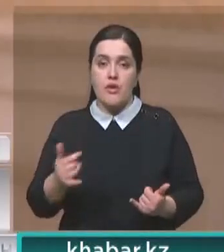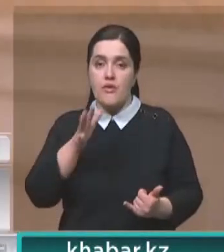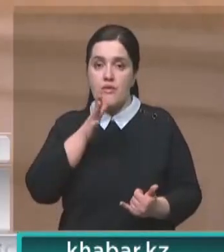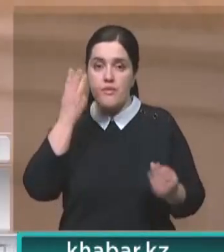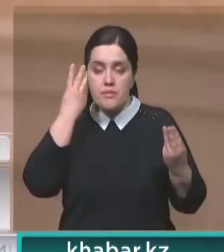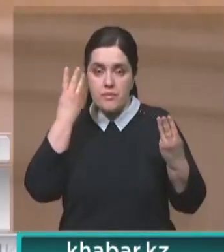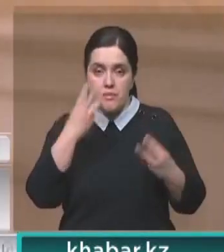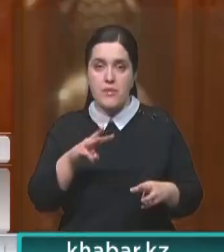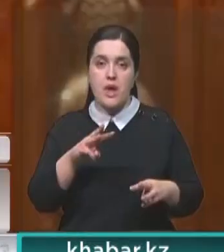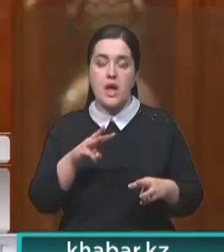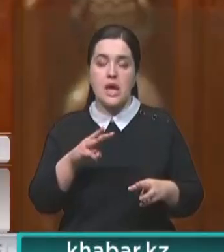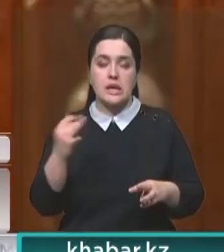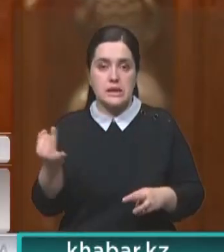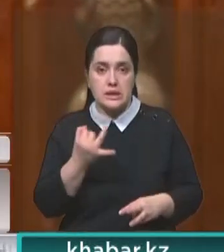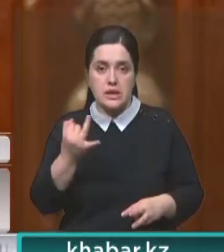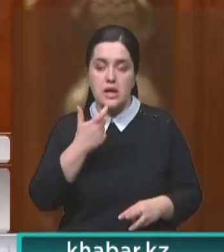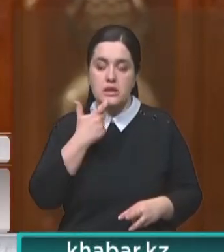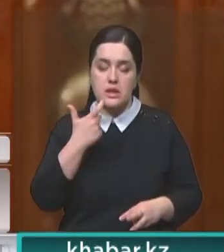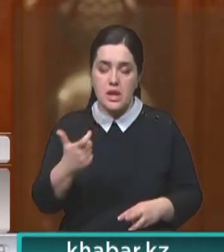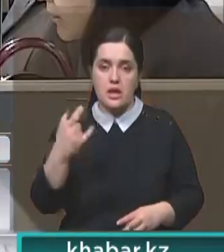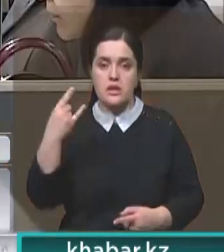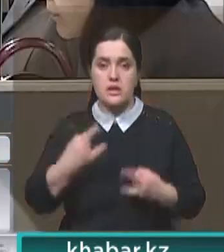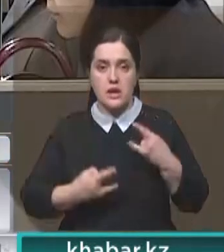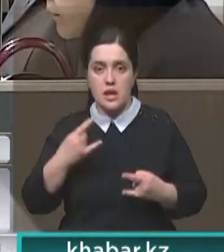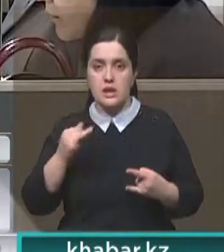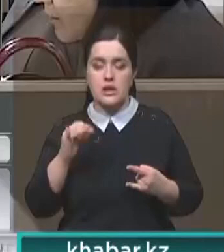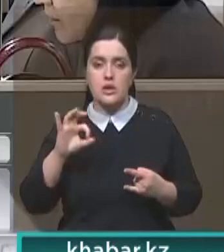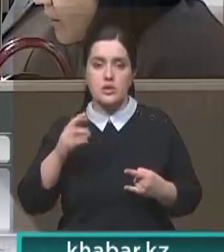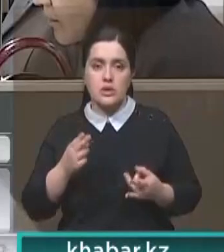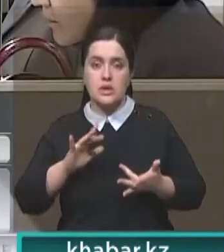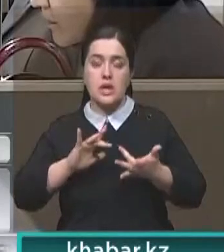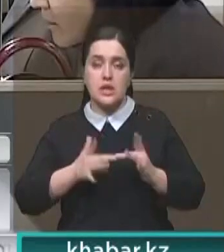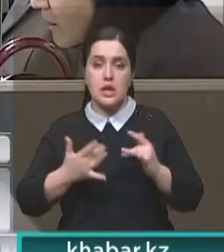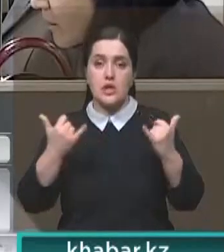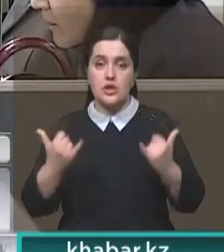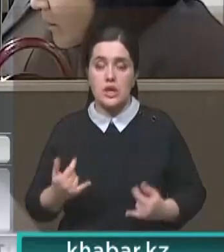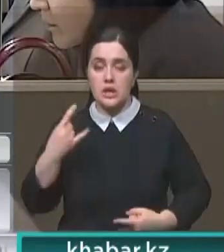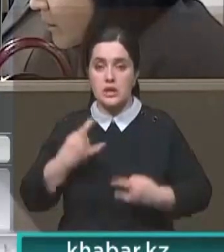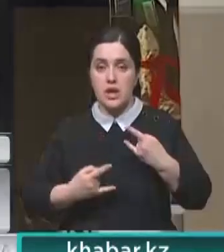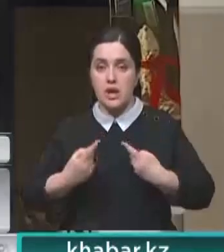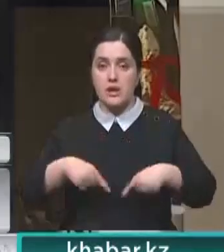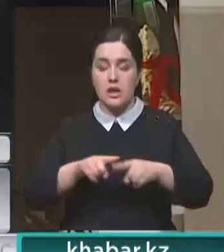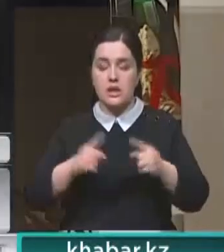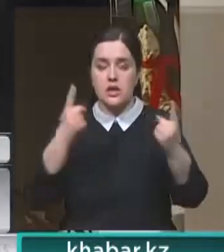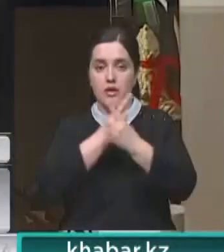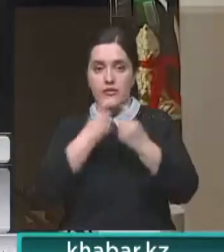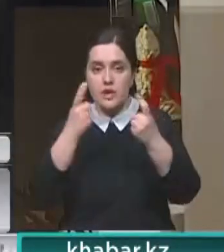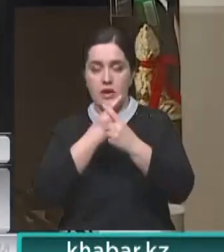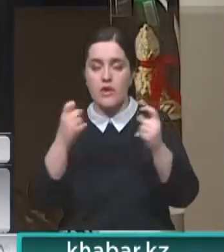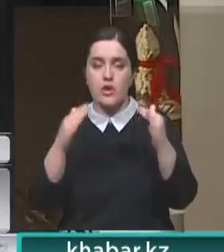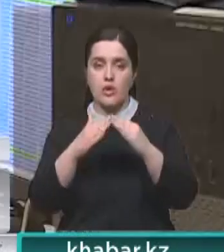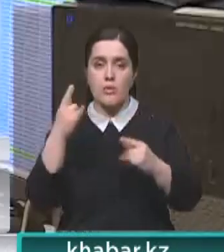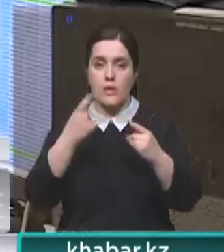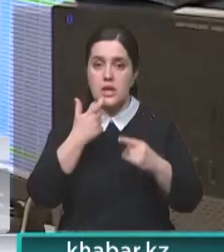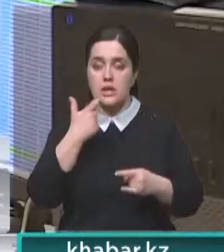и держит своего зрителя в тонусе как с экранов телевизоров, так и в социальных сетях. Сейчас телеканалы и агентства вещают не только в домах